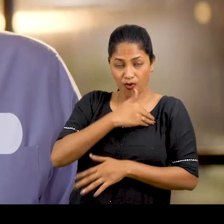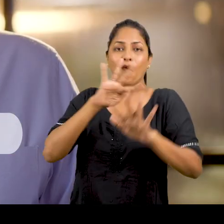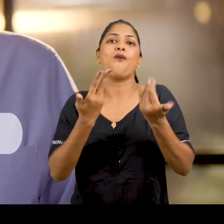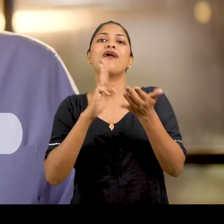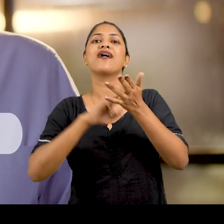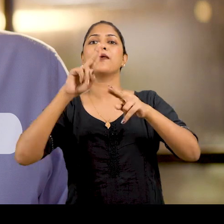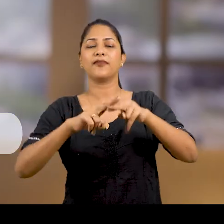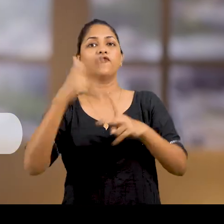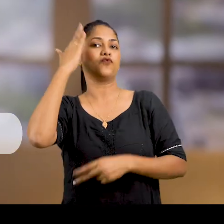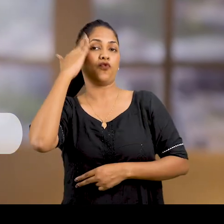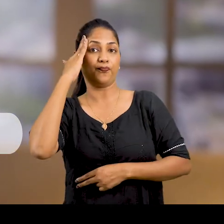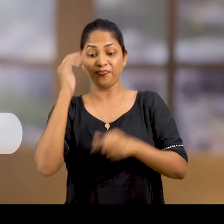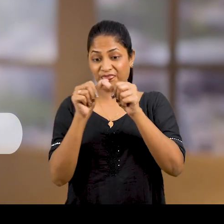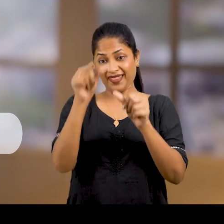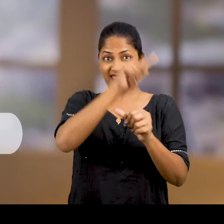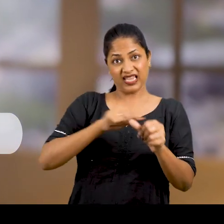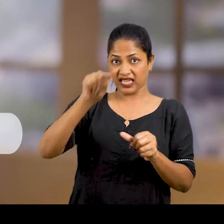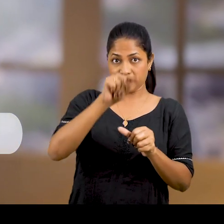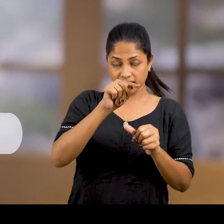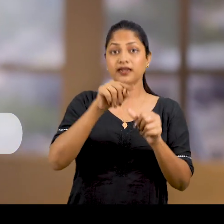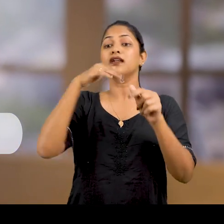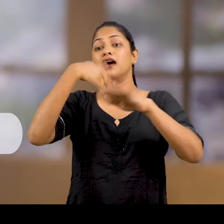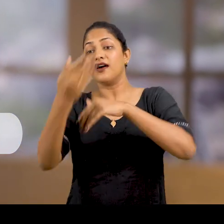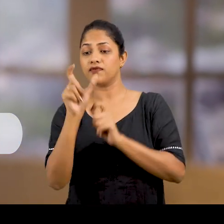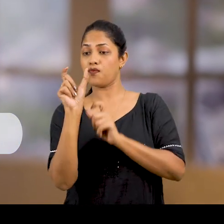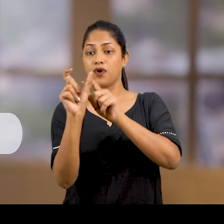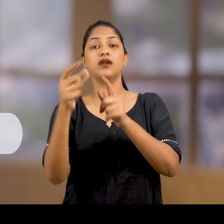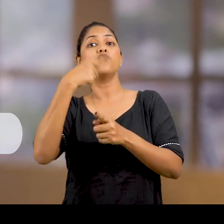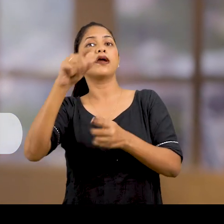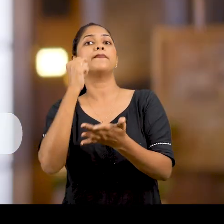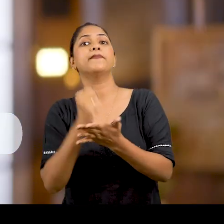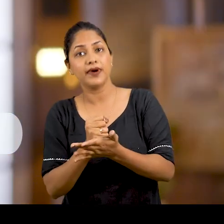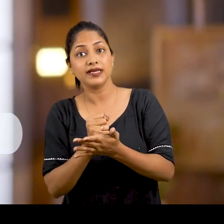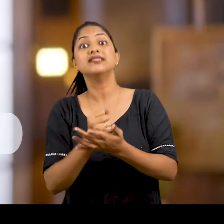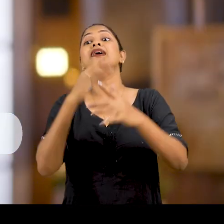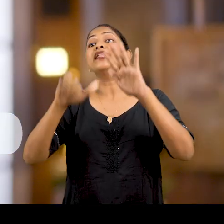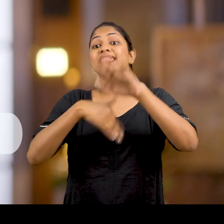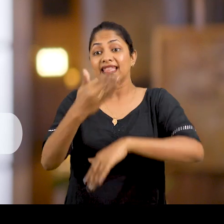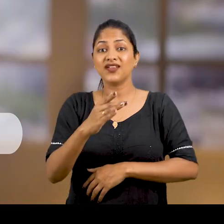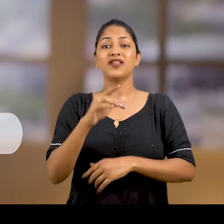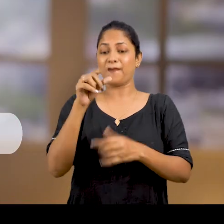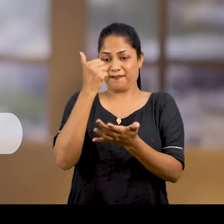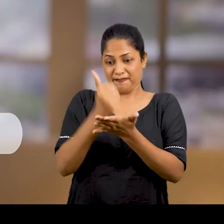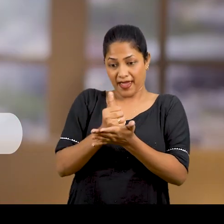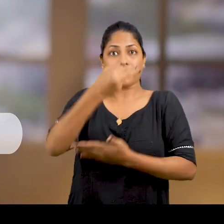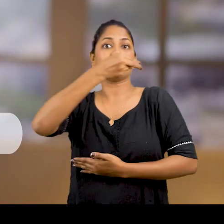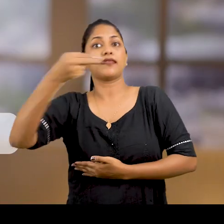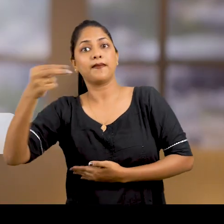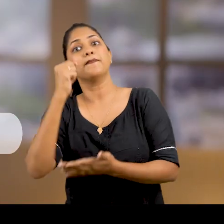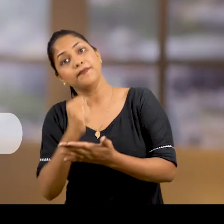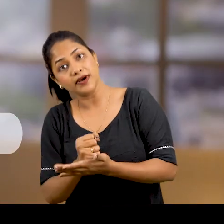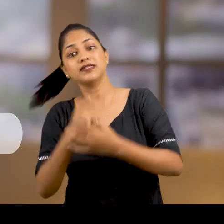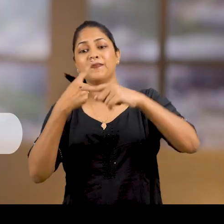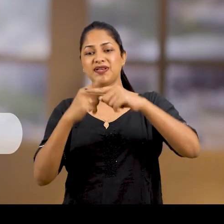లేక మ్యూచువల్ ఫండా అని. @ గుర్తు తర్వాత వ్యాలిడ్ అనే పదం కనిపించాలి. దాని తర్వాత బ్యాంక్ పేరుండాలి